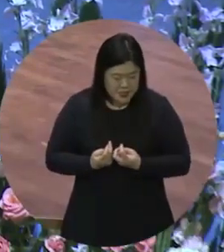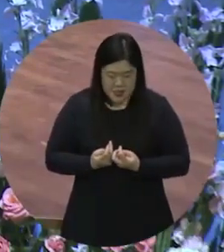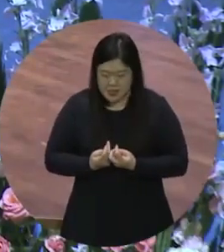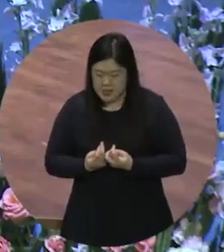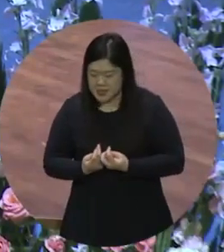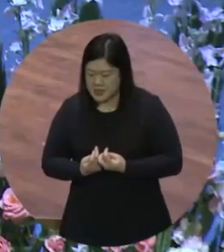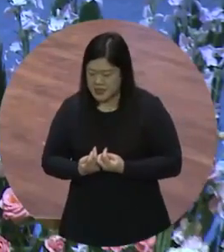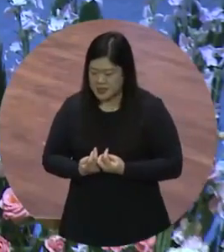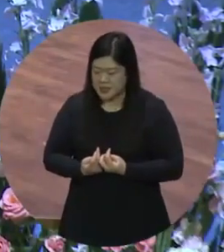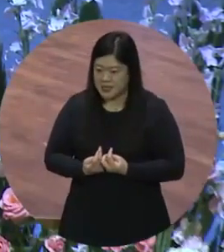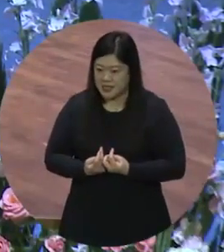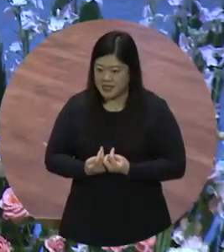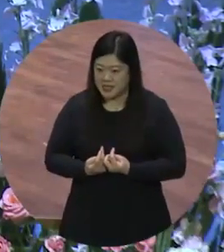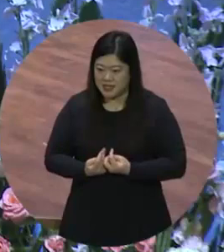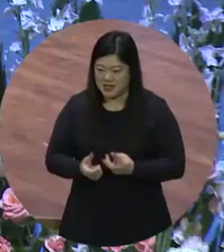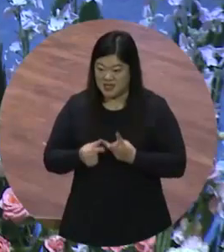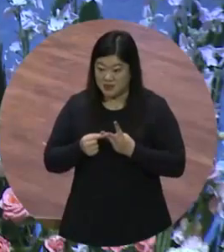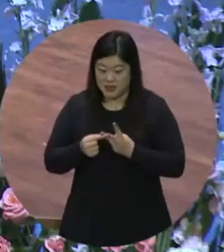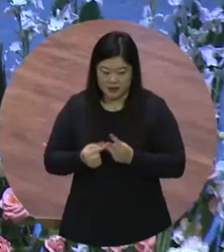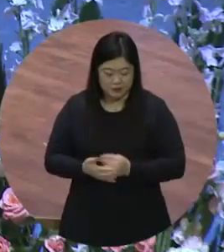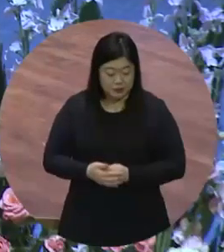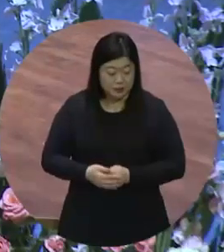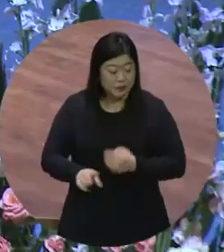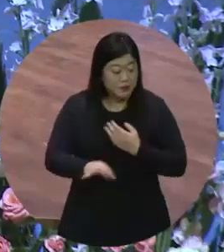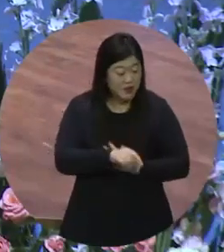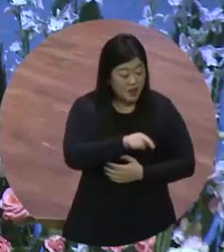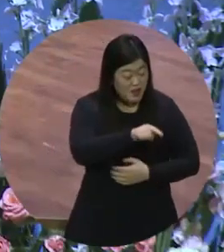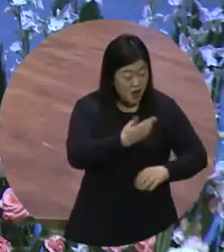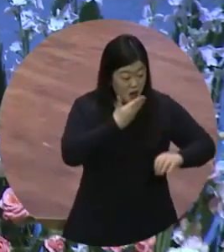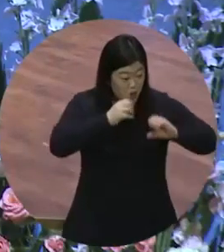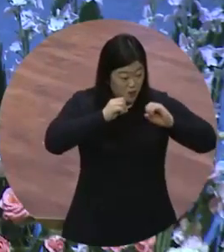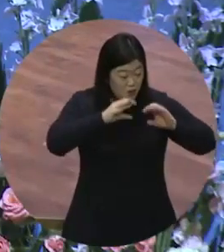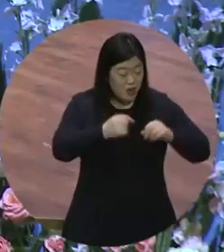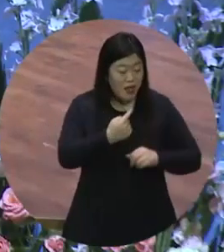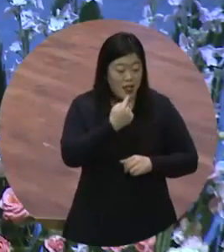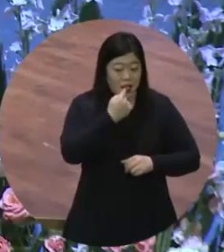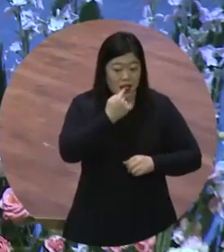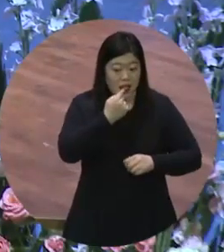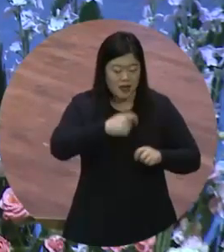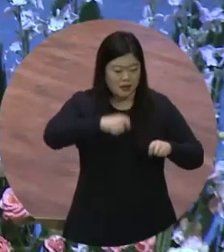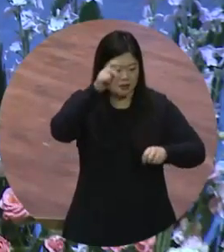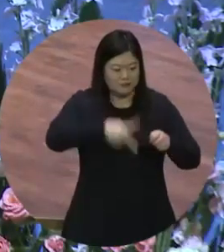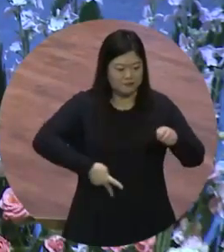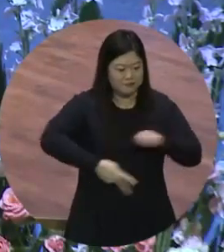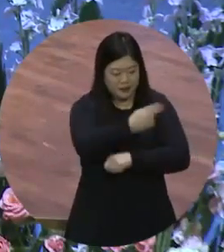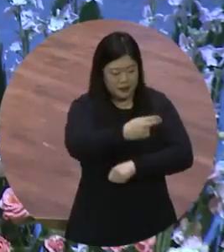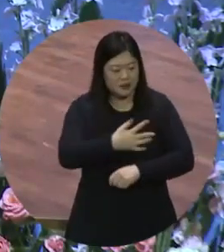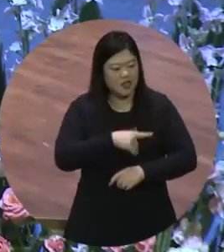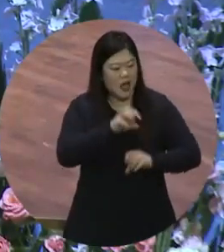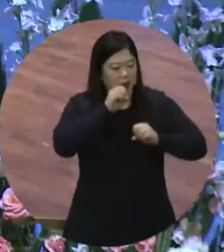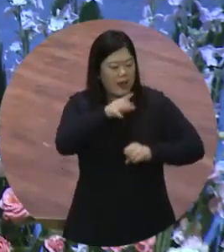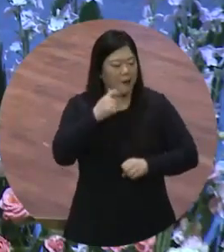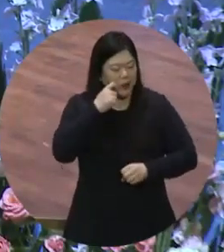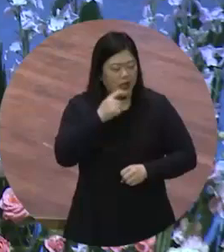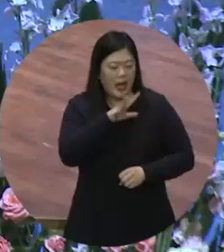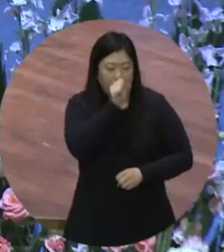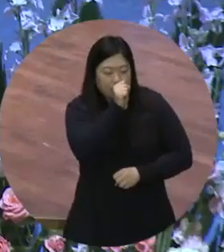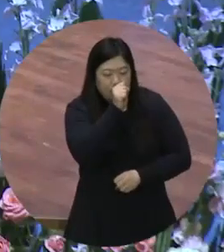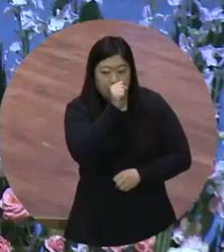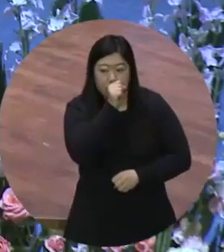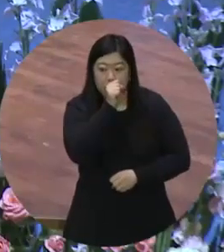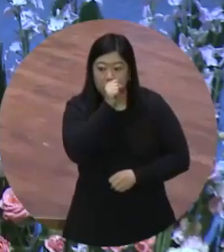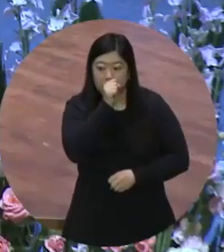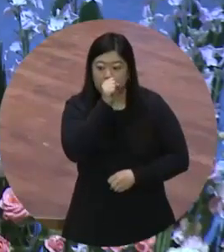지으면서, 그러면 내가 당신의 혀를 내가 잘라버리겠다. 혀를 내가 끊어버리겠다. 그렇게